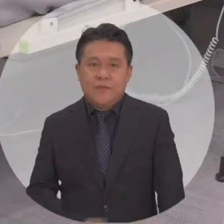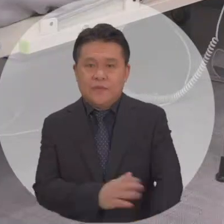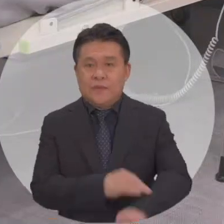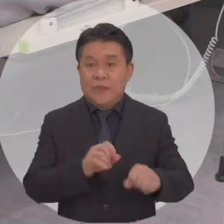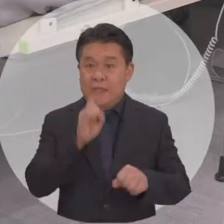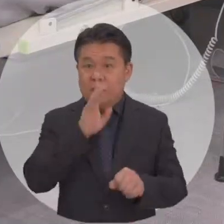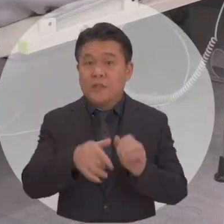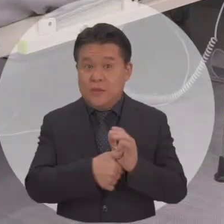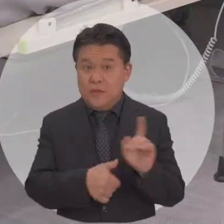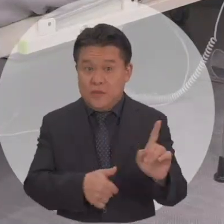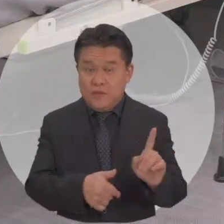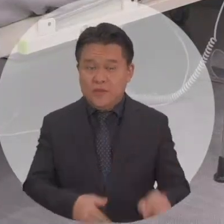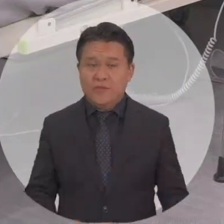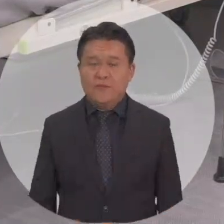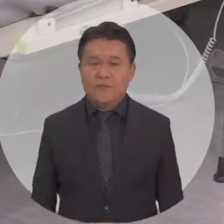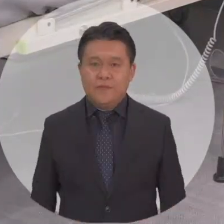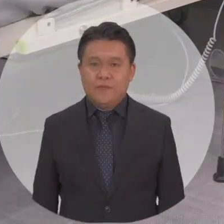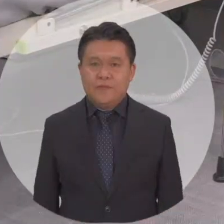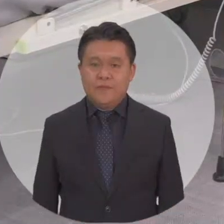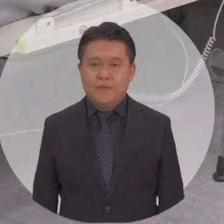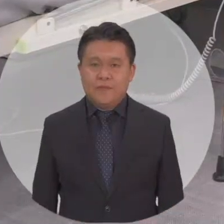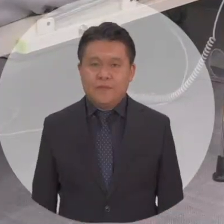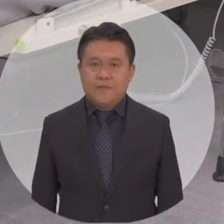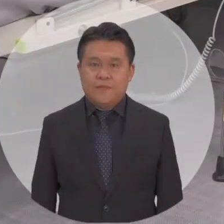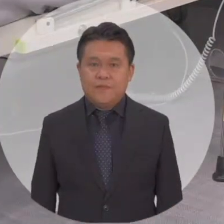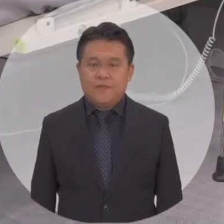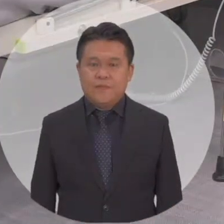몸 왼쪽을 움직일 수 없는 경우입니다.